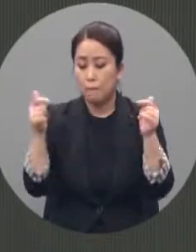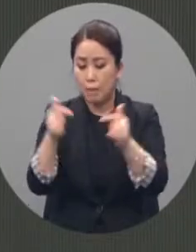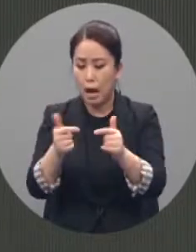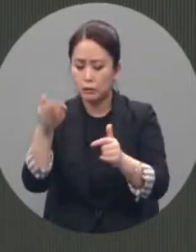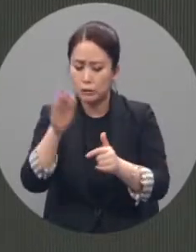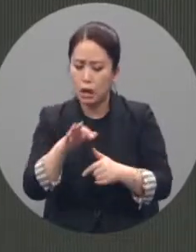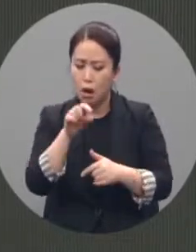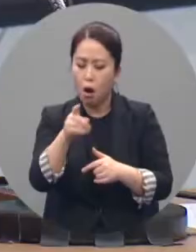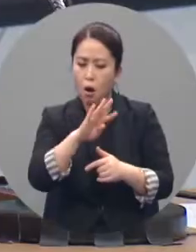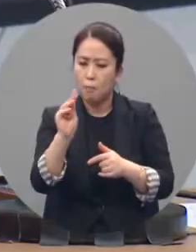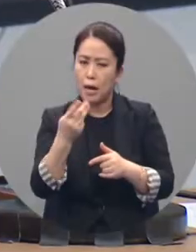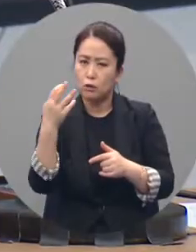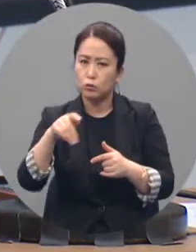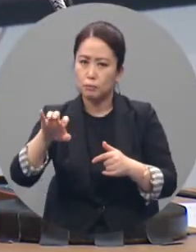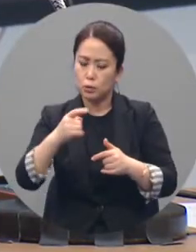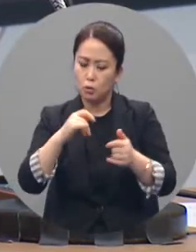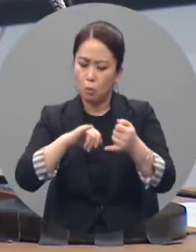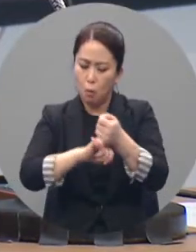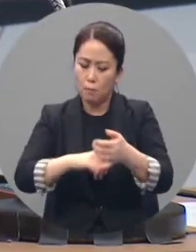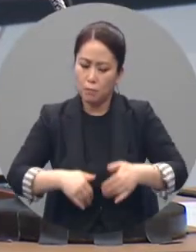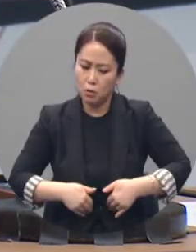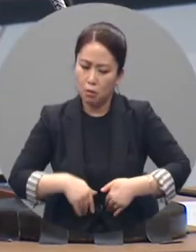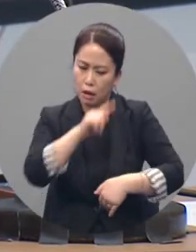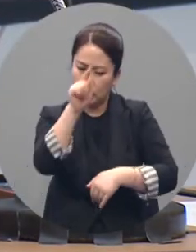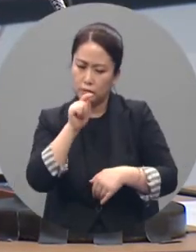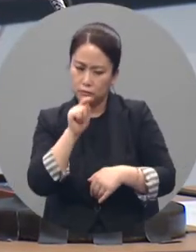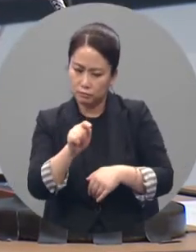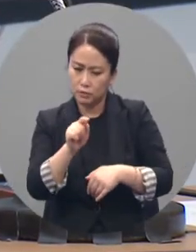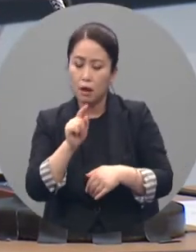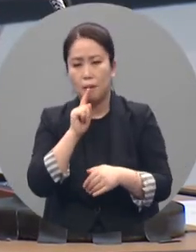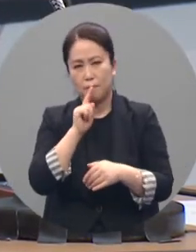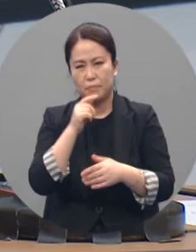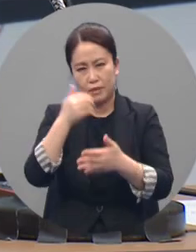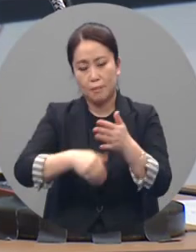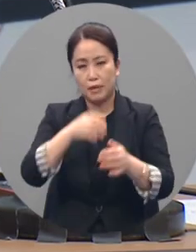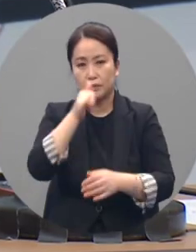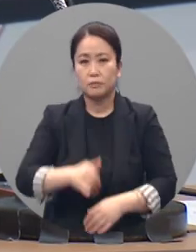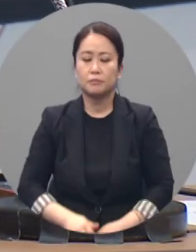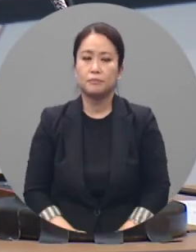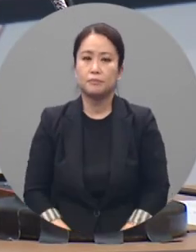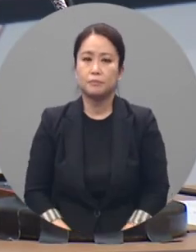실용성 있는 정책인지 근본적인 의문도 남아 있습니다. MBC 뉴스 송강무입니다.